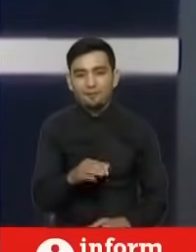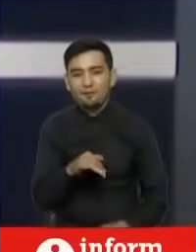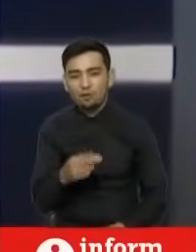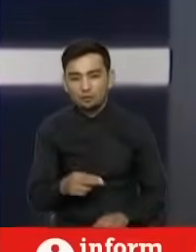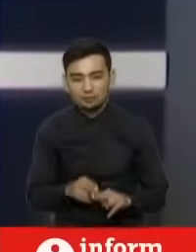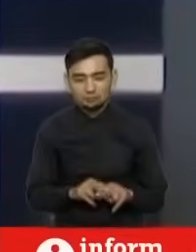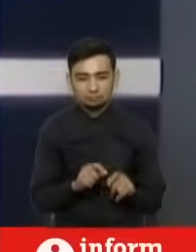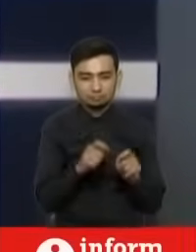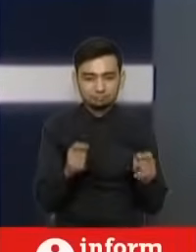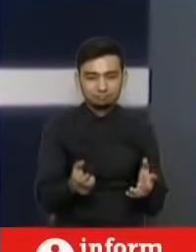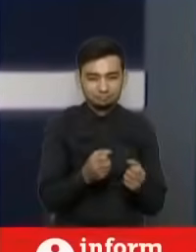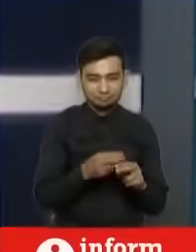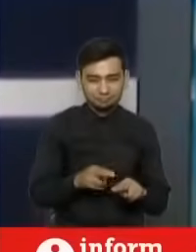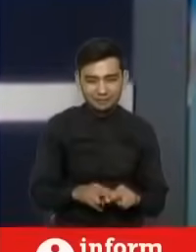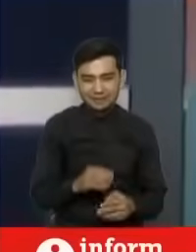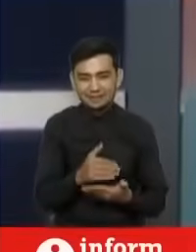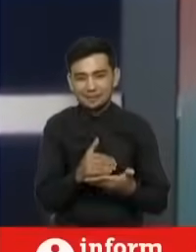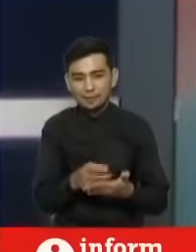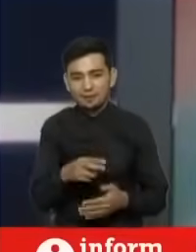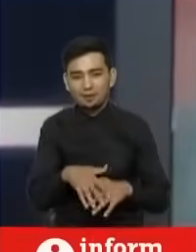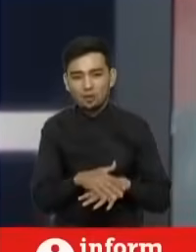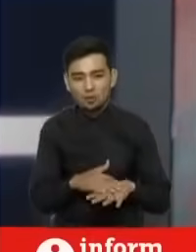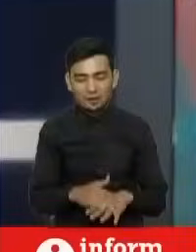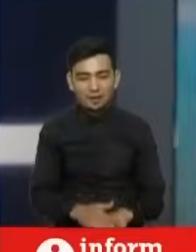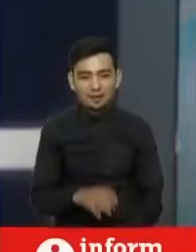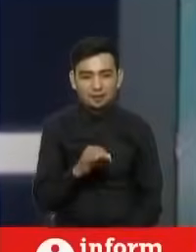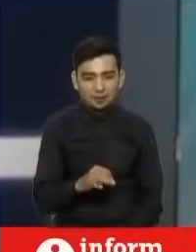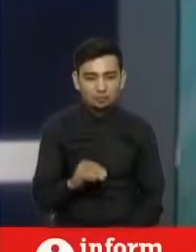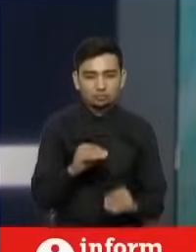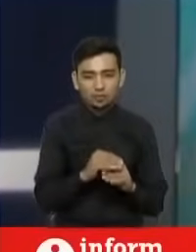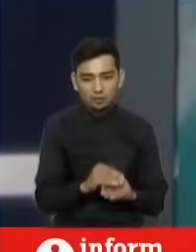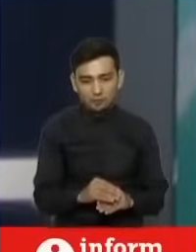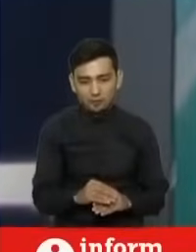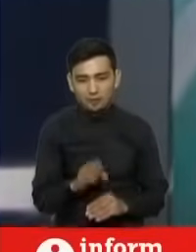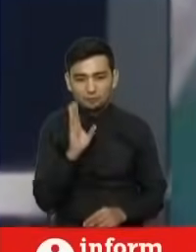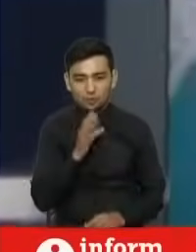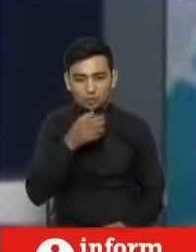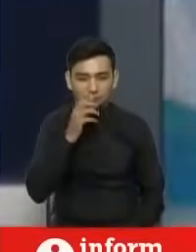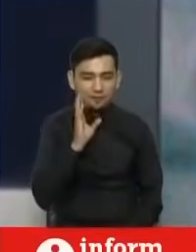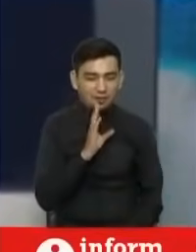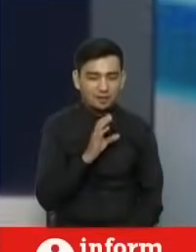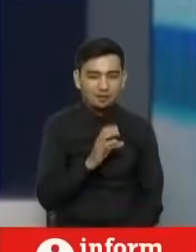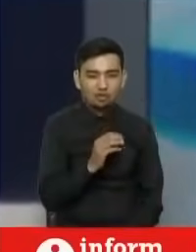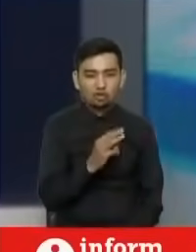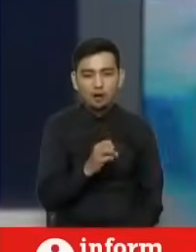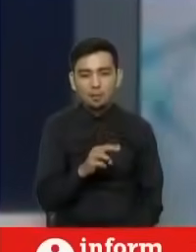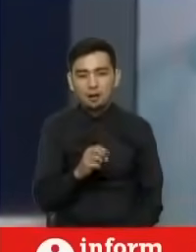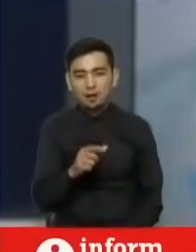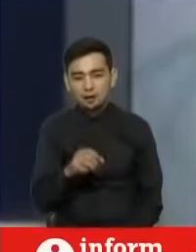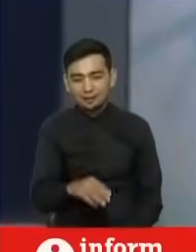запуск опреснительной системы для местного населения. Установка обеспечит питьевой водой села Шапагатов и